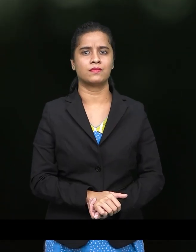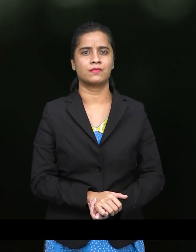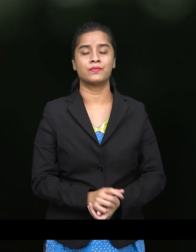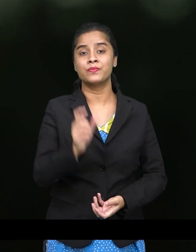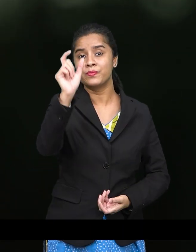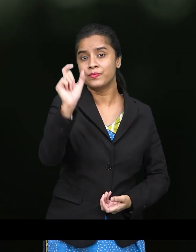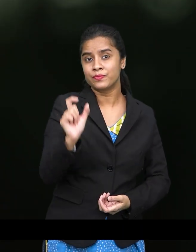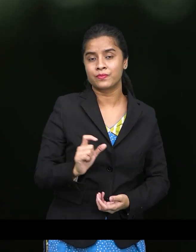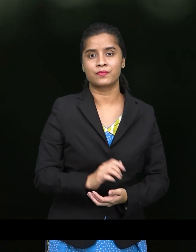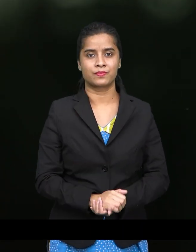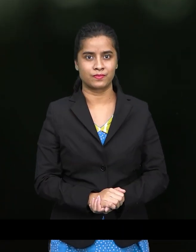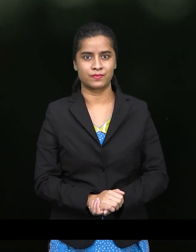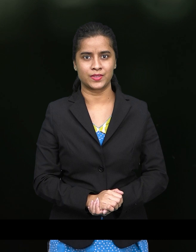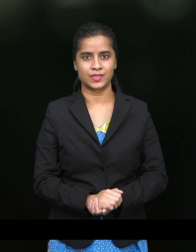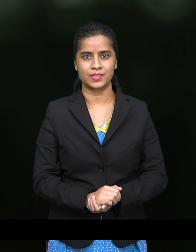बियाणे विखुरणे.